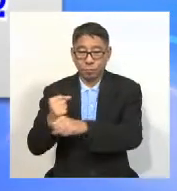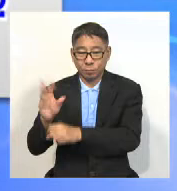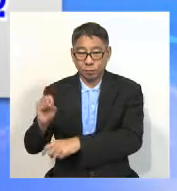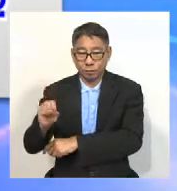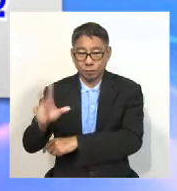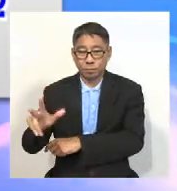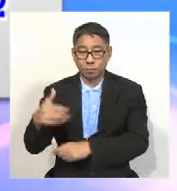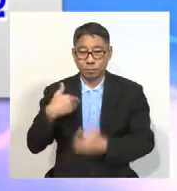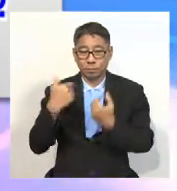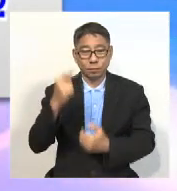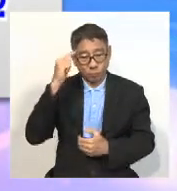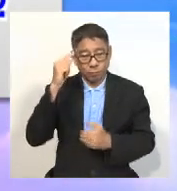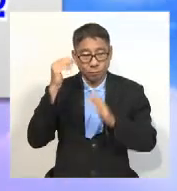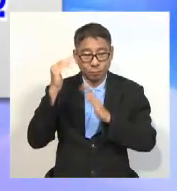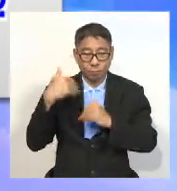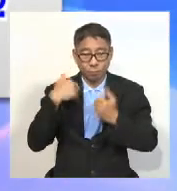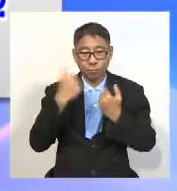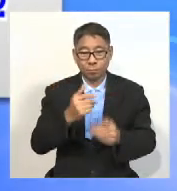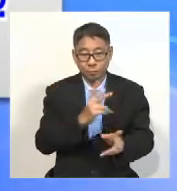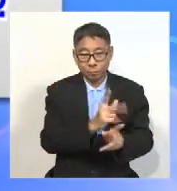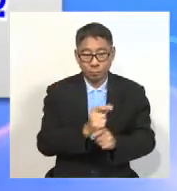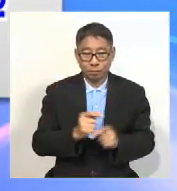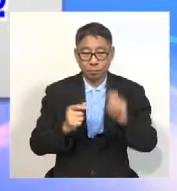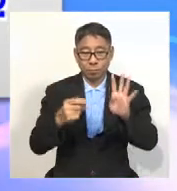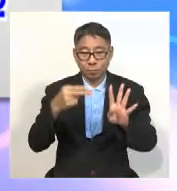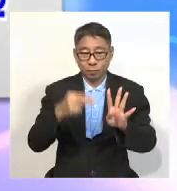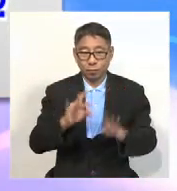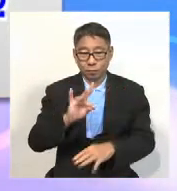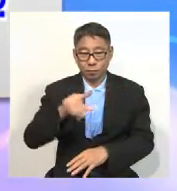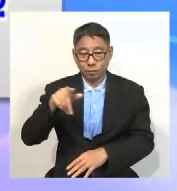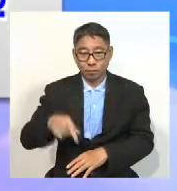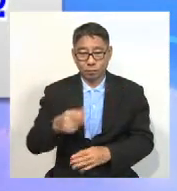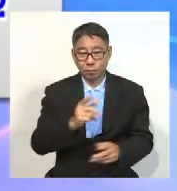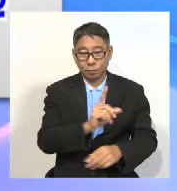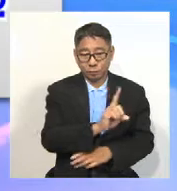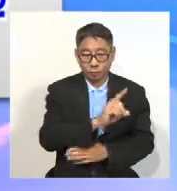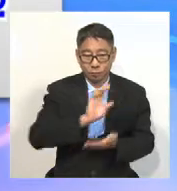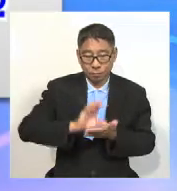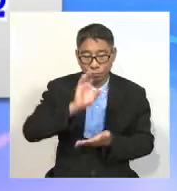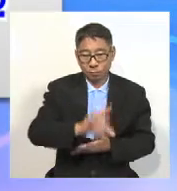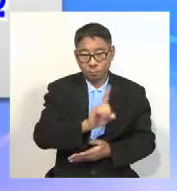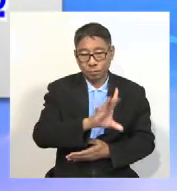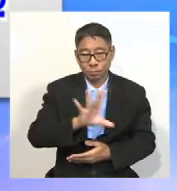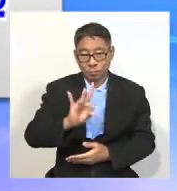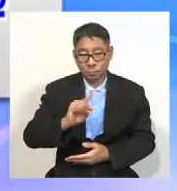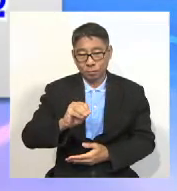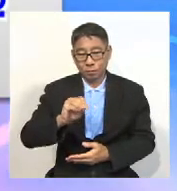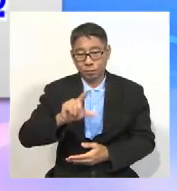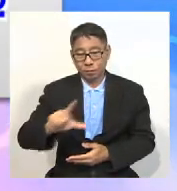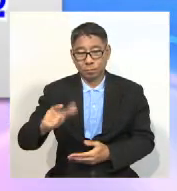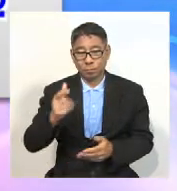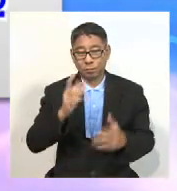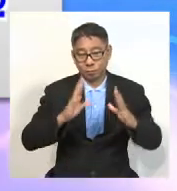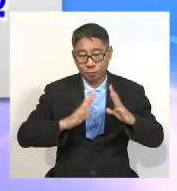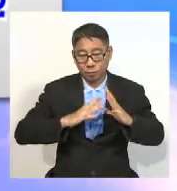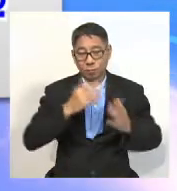คาดว่าจะมี 48,000 คนวงเงินจำนวนทั้งสิ้น180ล้านบาทรวมทั้งพักชำระหนี้1ปี